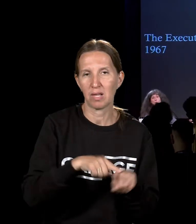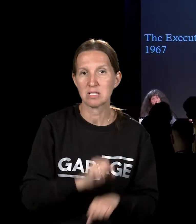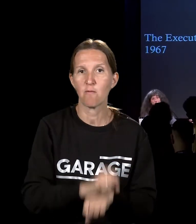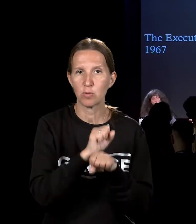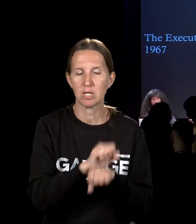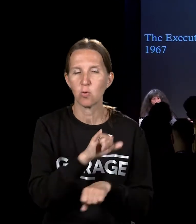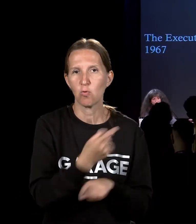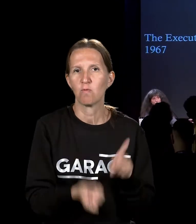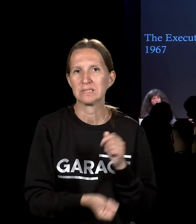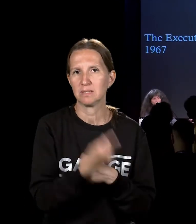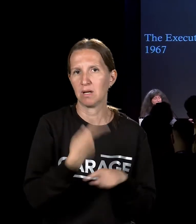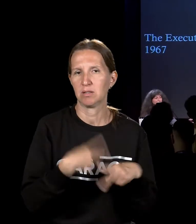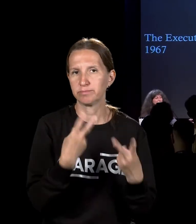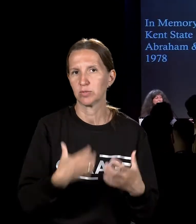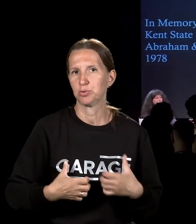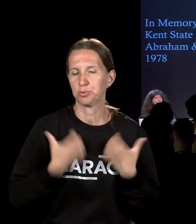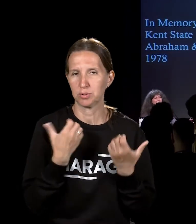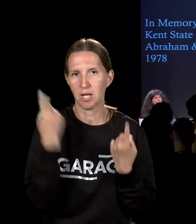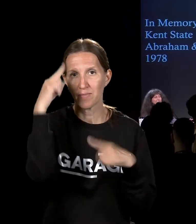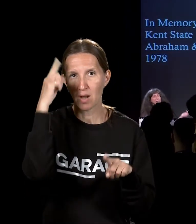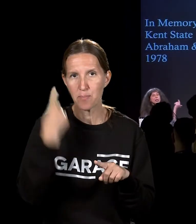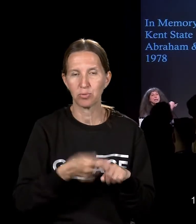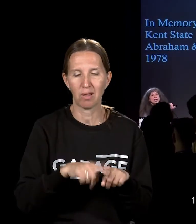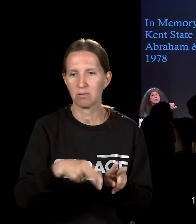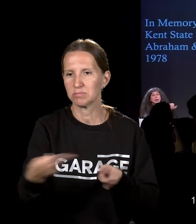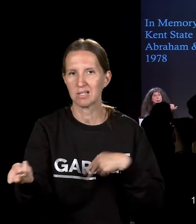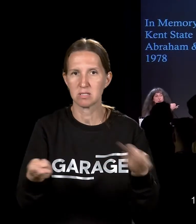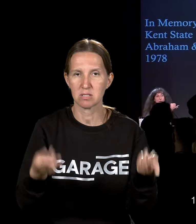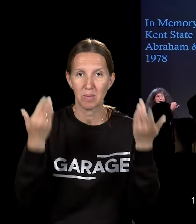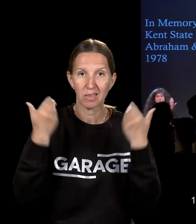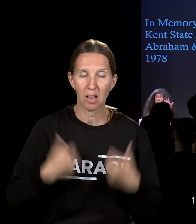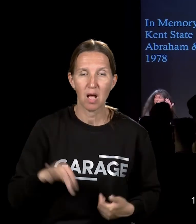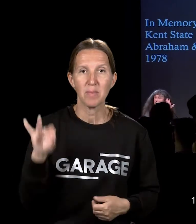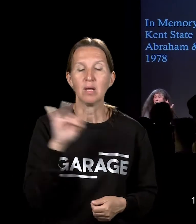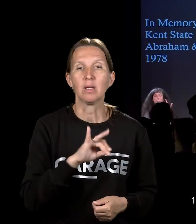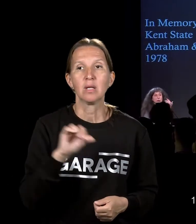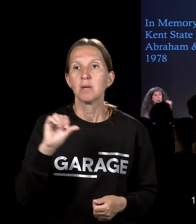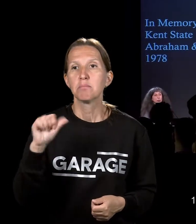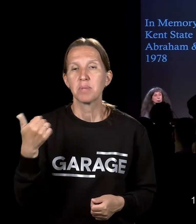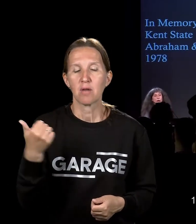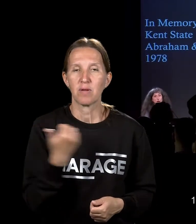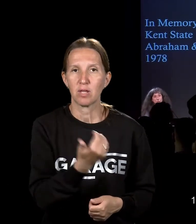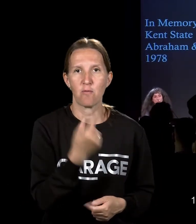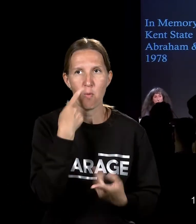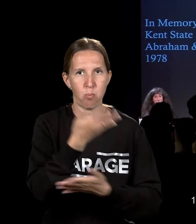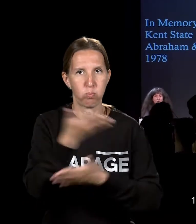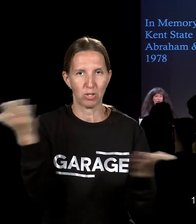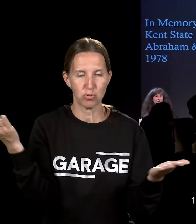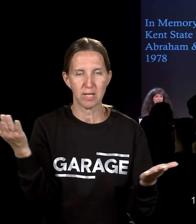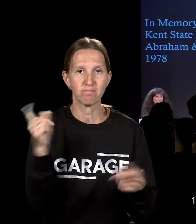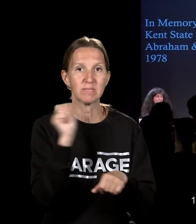достаточно жуткая работа с растерзанными телами. И первый его публичный